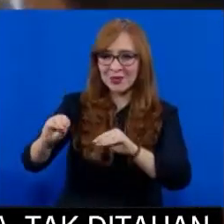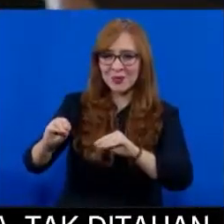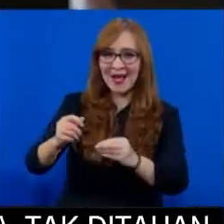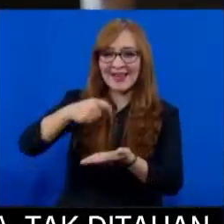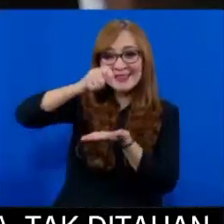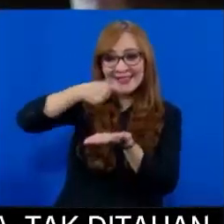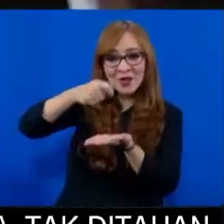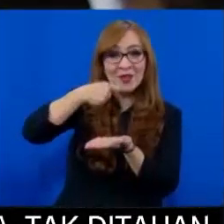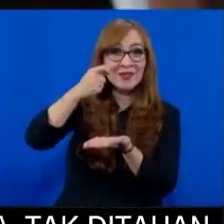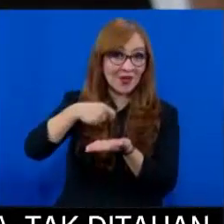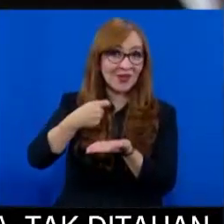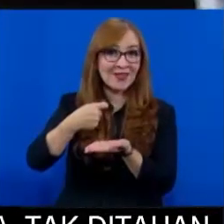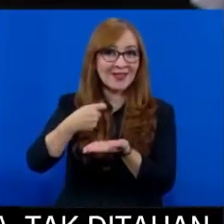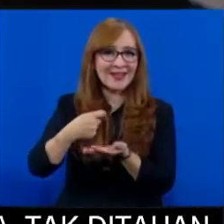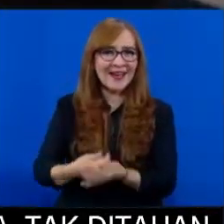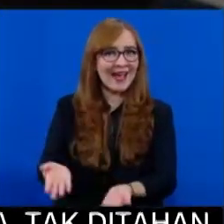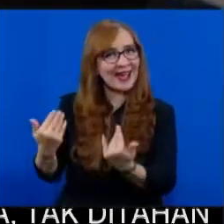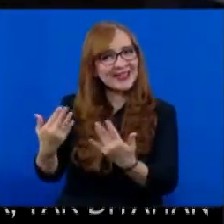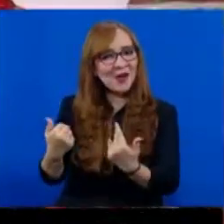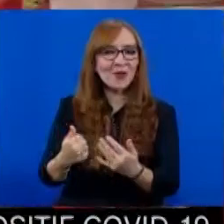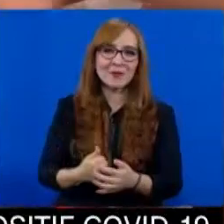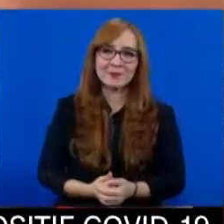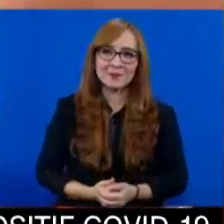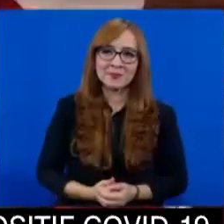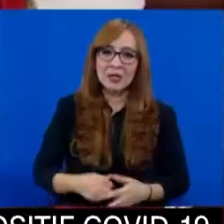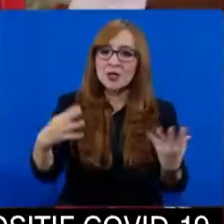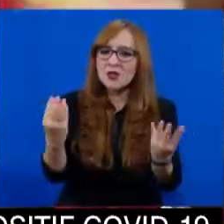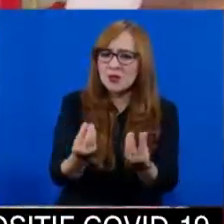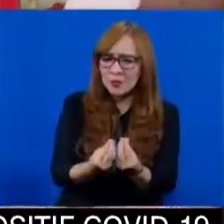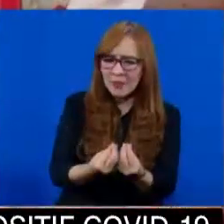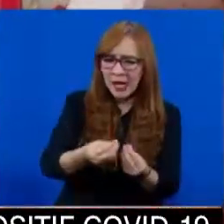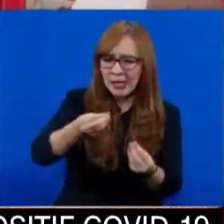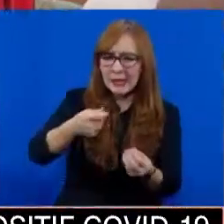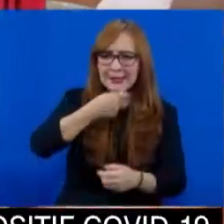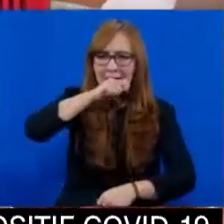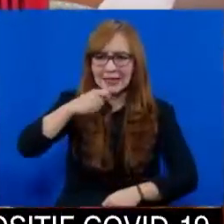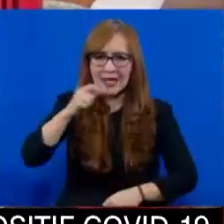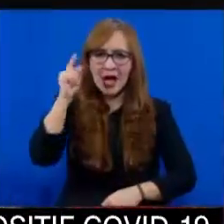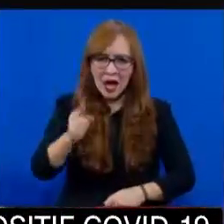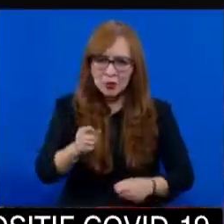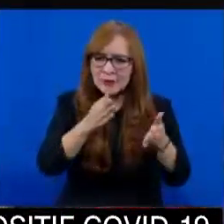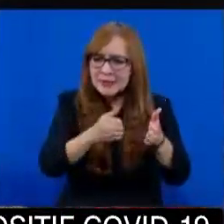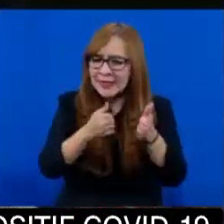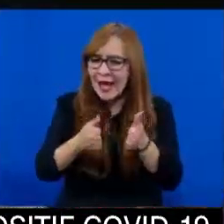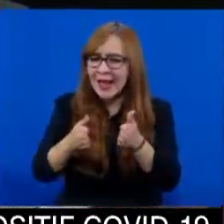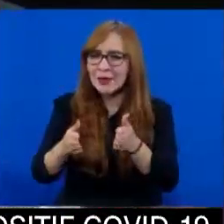Tapi kalau tengah menyantap soto Betawi, jumlah porsinya diatur ya, karena jeroan dan kuah santannya memiliki